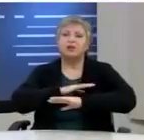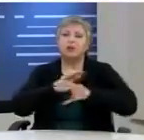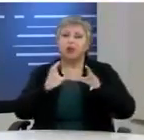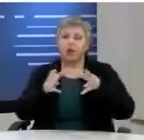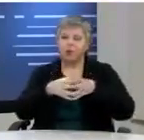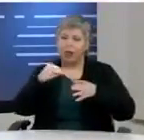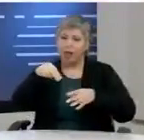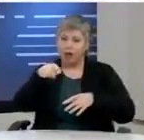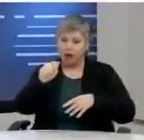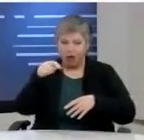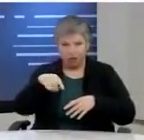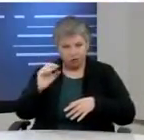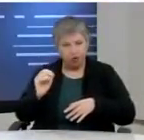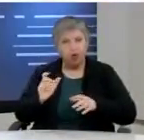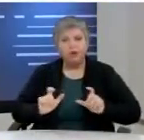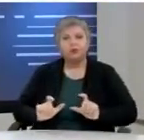στο ΝΑΤΟ,